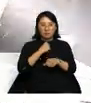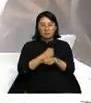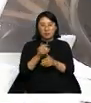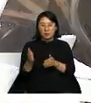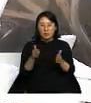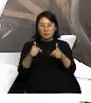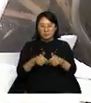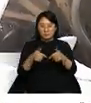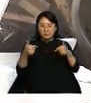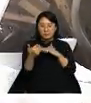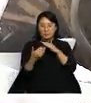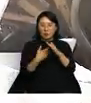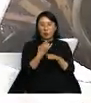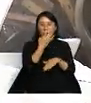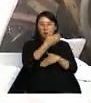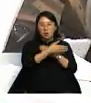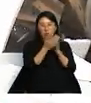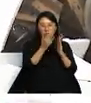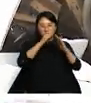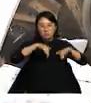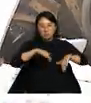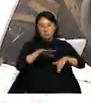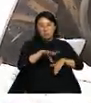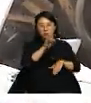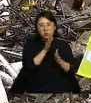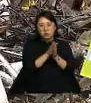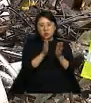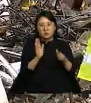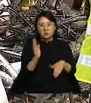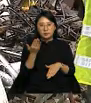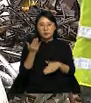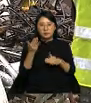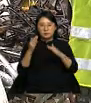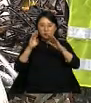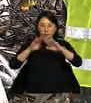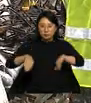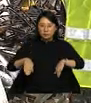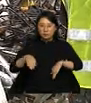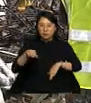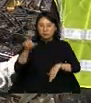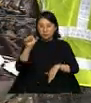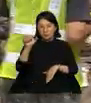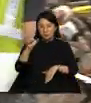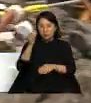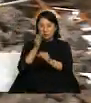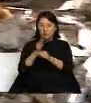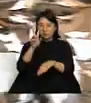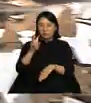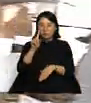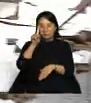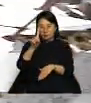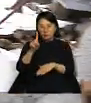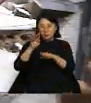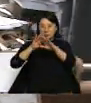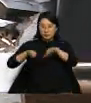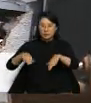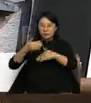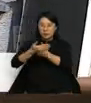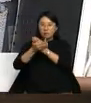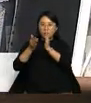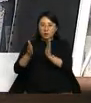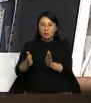도로 확장에 앞서 기존 건물 철거가 우선입니다. 철거 대상 50개 가운데 21번째 헐리는